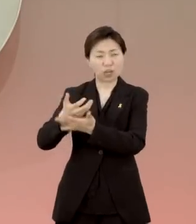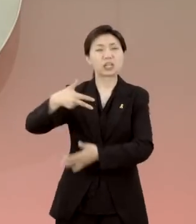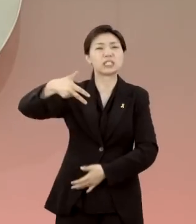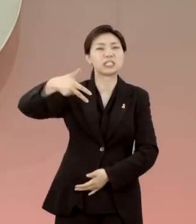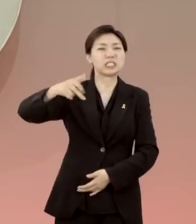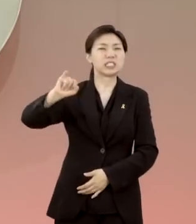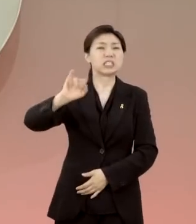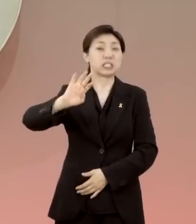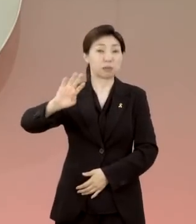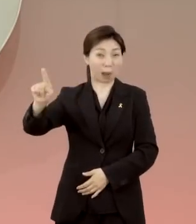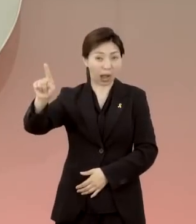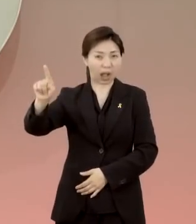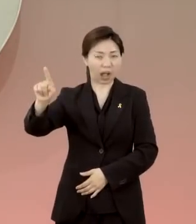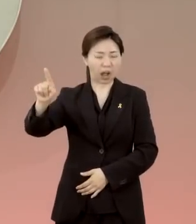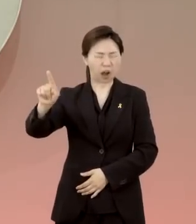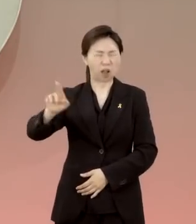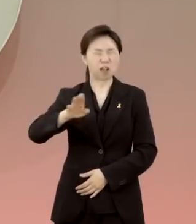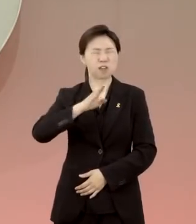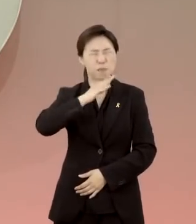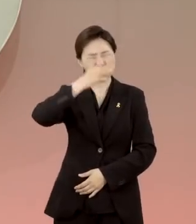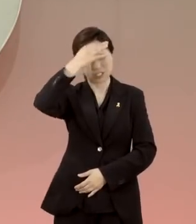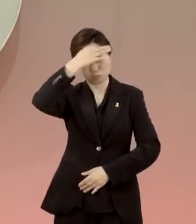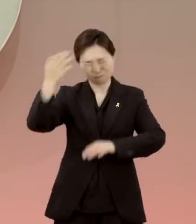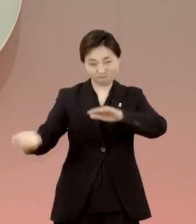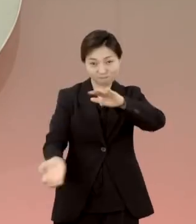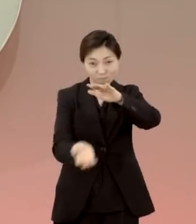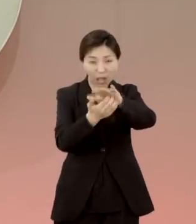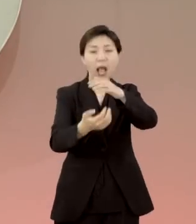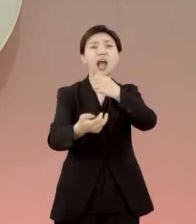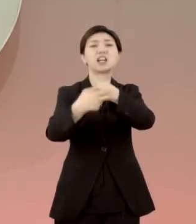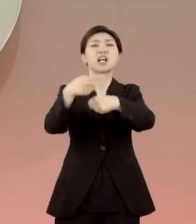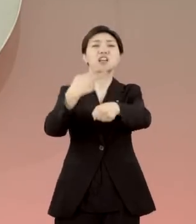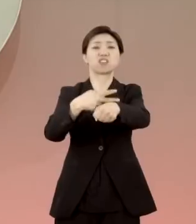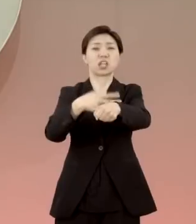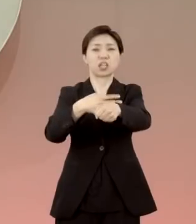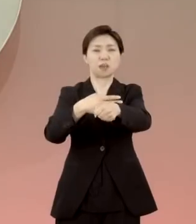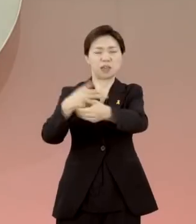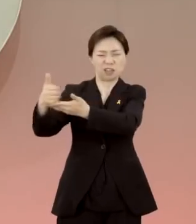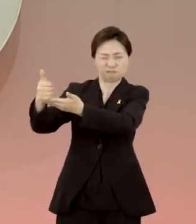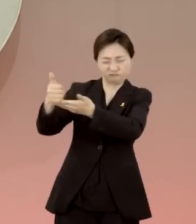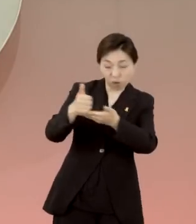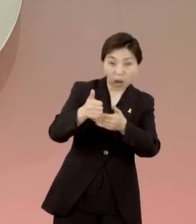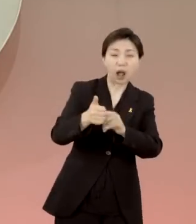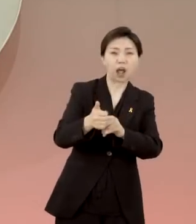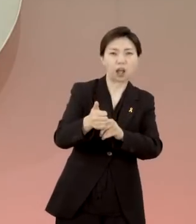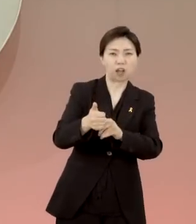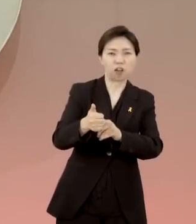디바라는 아주 그 당시에 훌륭한 최고의 의사를 모셔다가